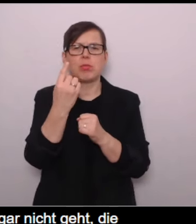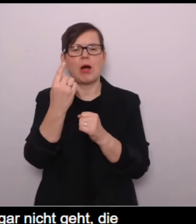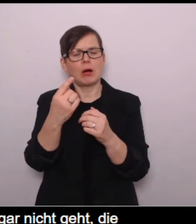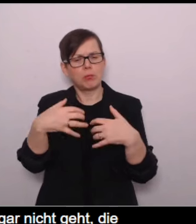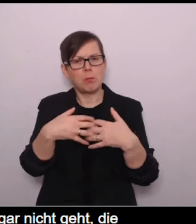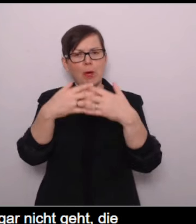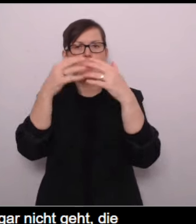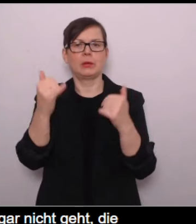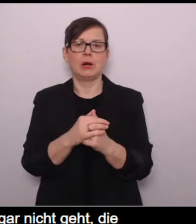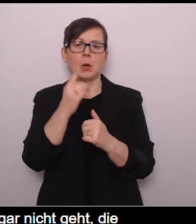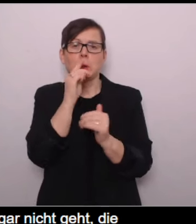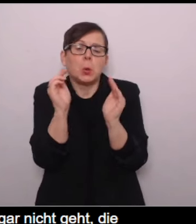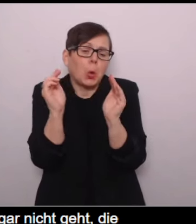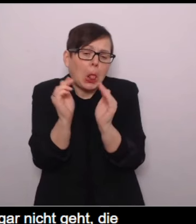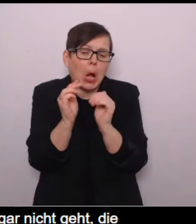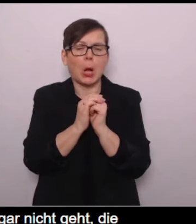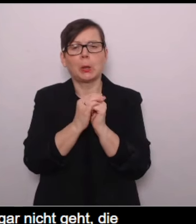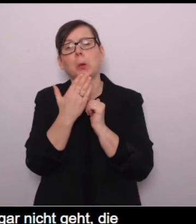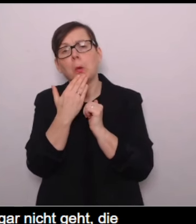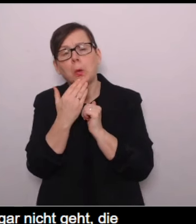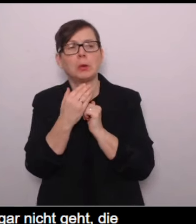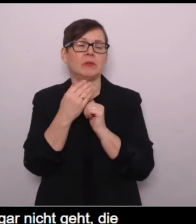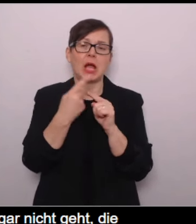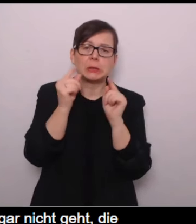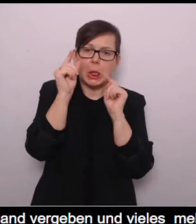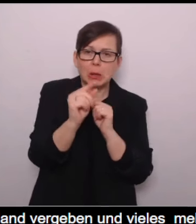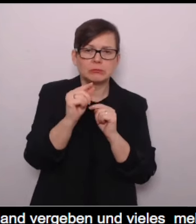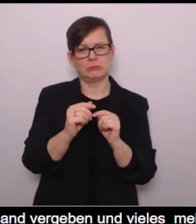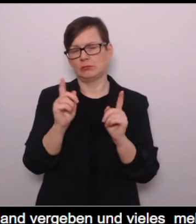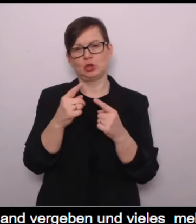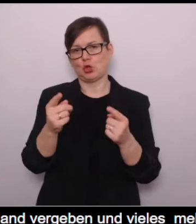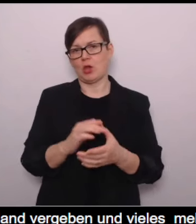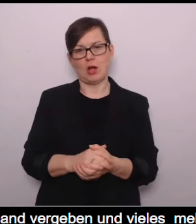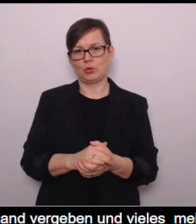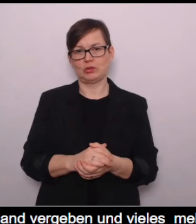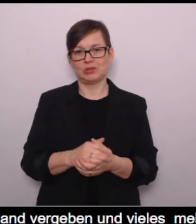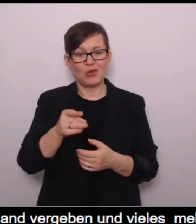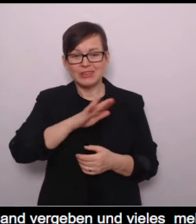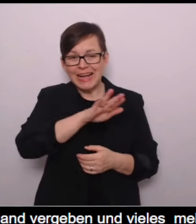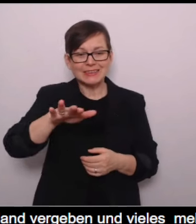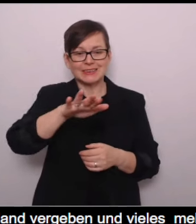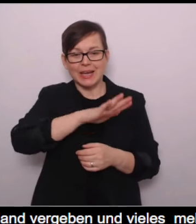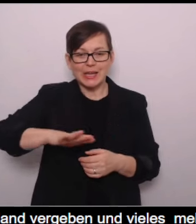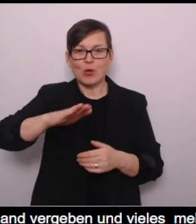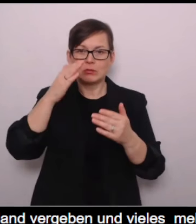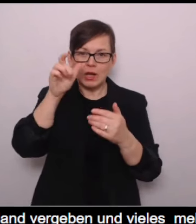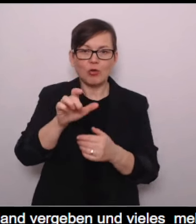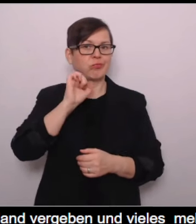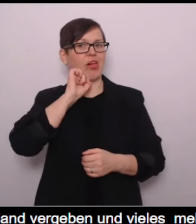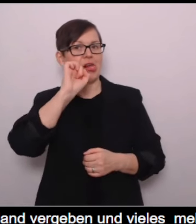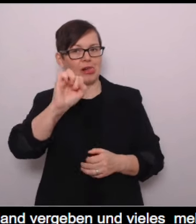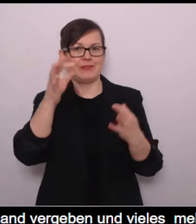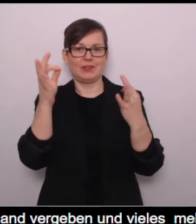Generell ist das schon das große Ziel, dass am Ende dieser Windpark kommt. Und jetzt auch nicht irgendwie nur ein Windpark-Light oder ein Windpark-Mini, sondern das ist halt nochmal die große